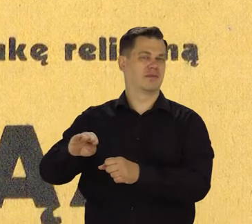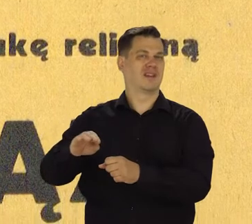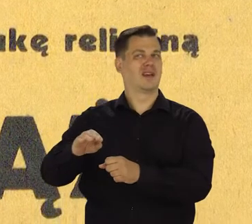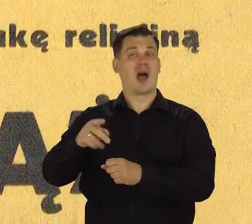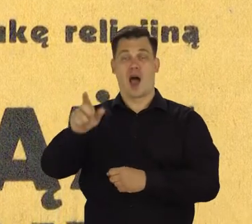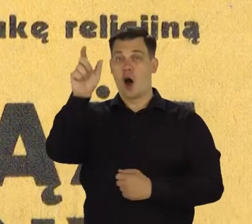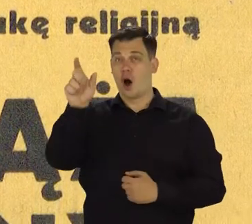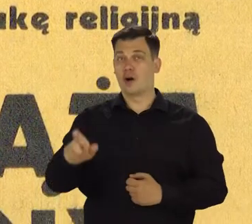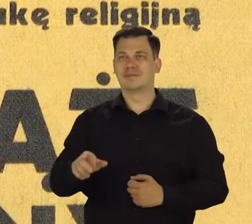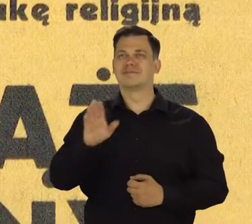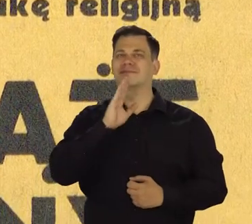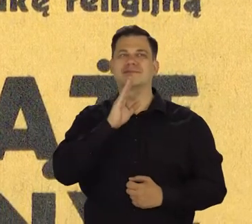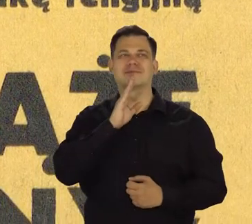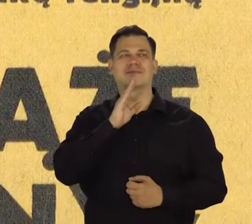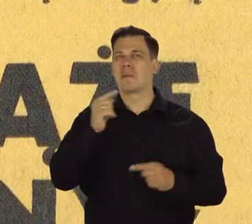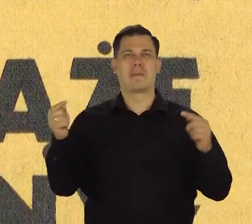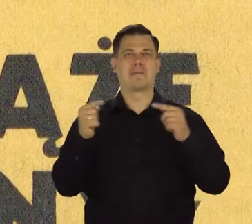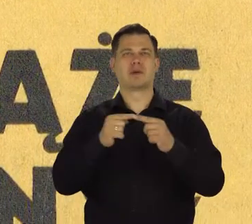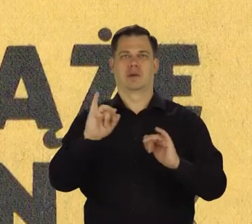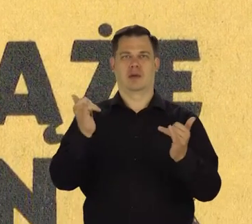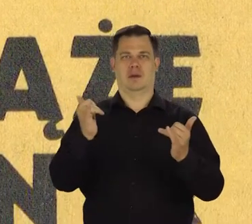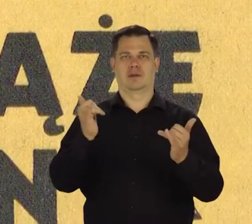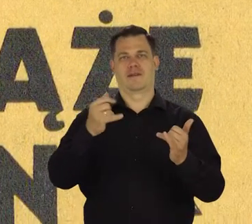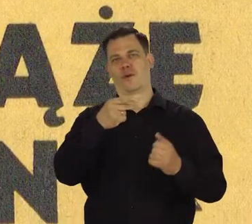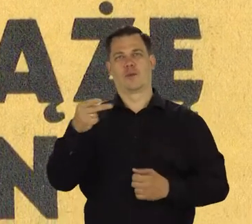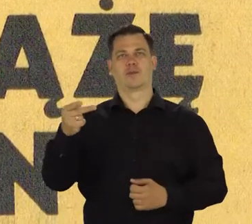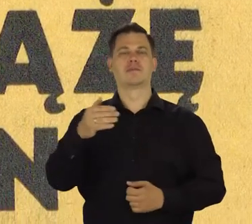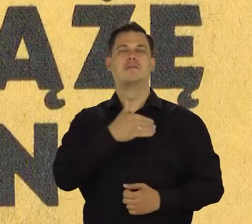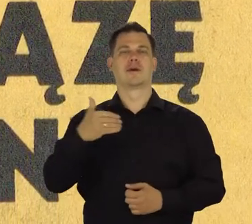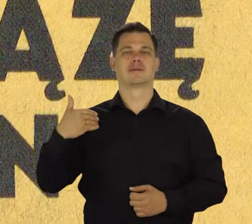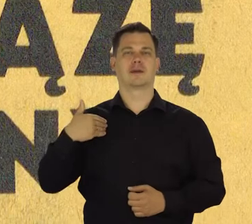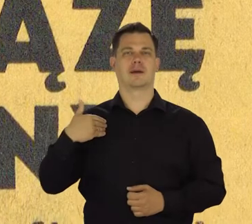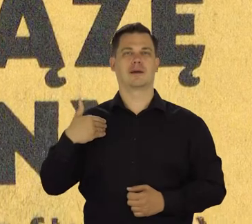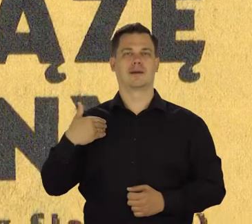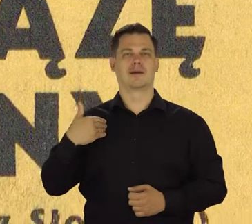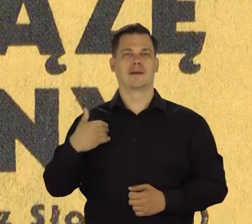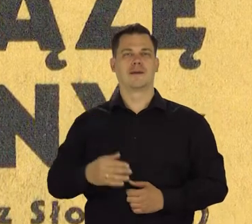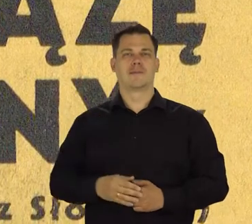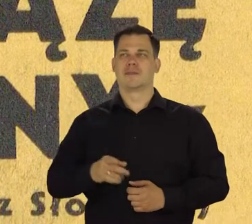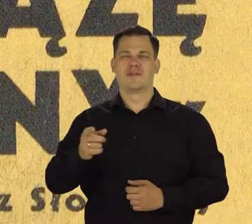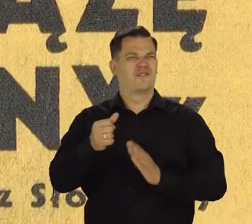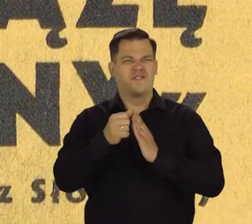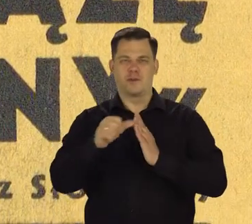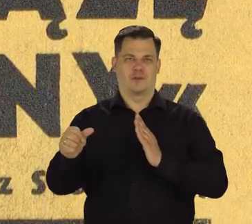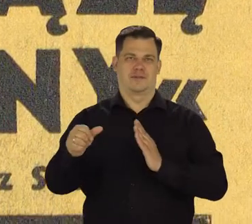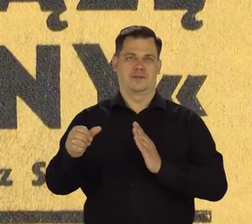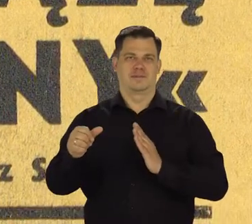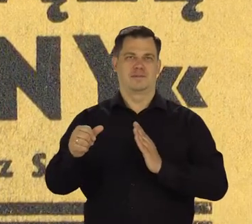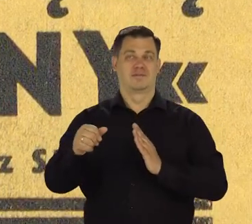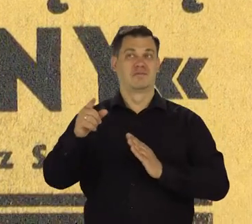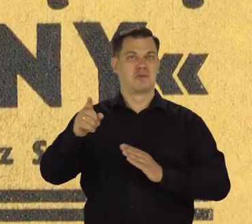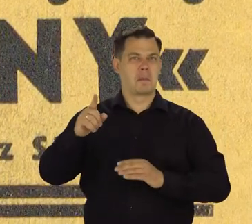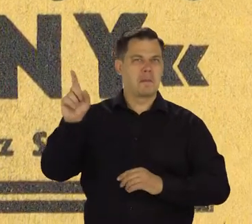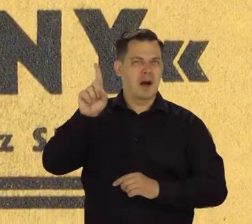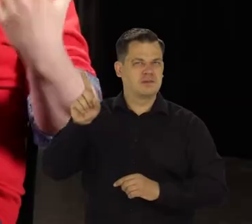bo to jest postać na miarę takich naszych polskich wyjątkowych ludzi.